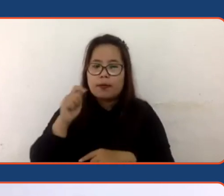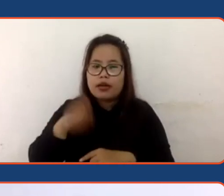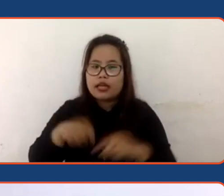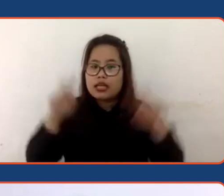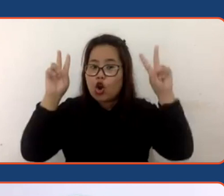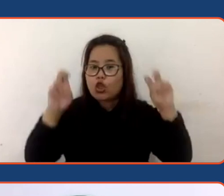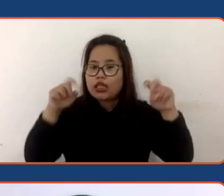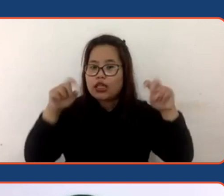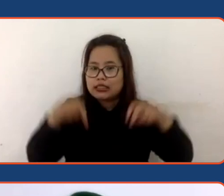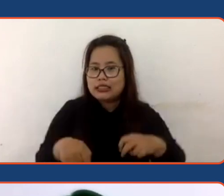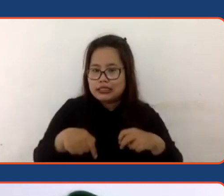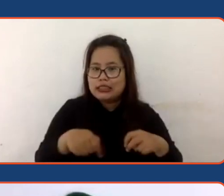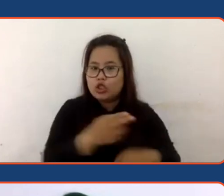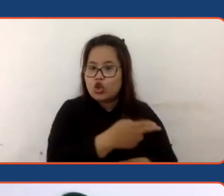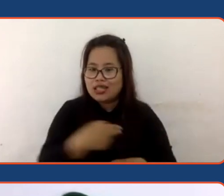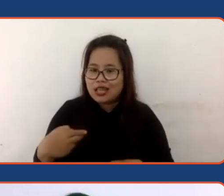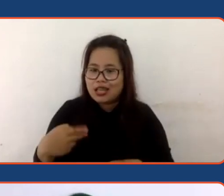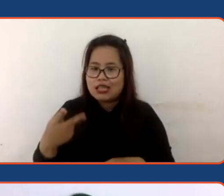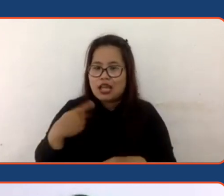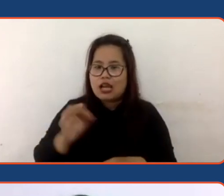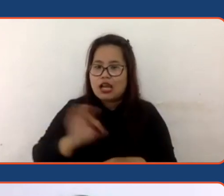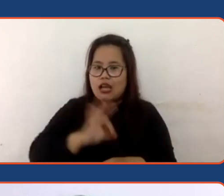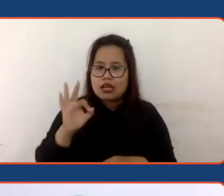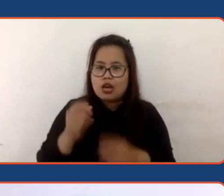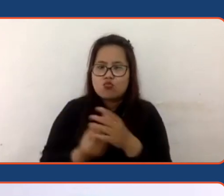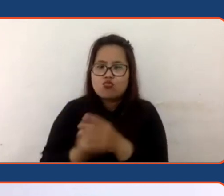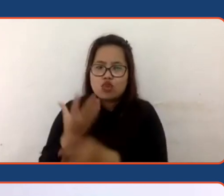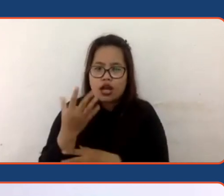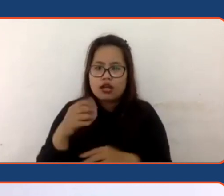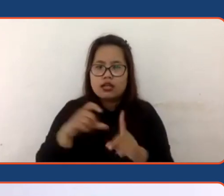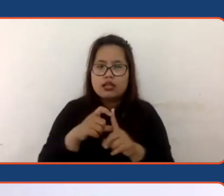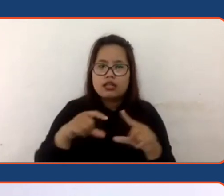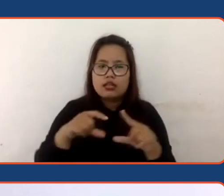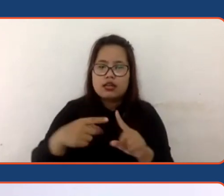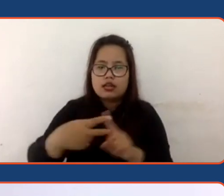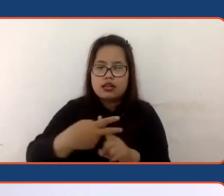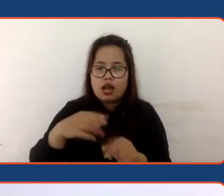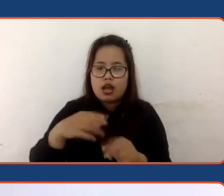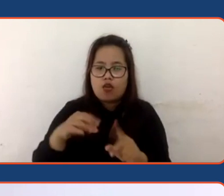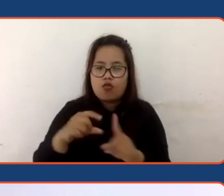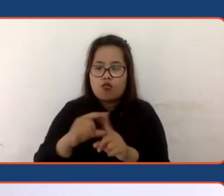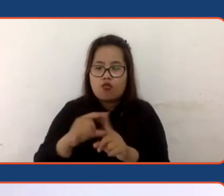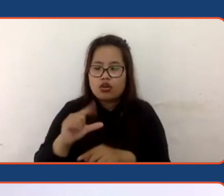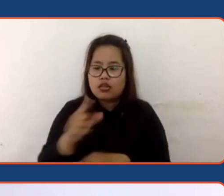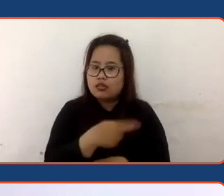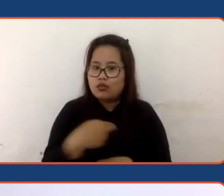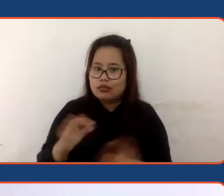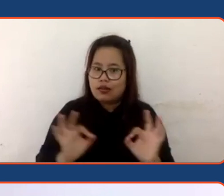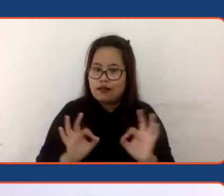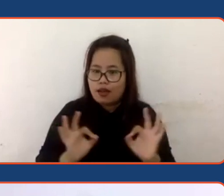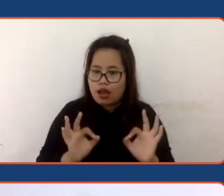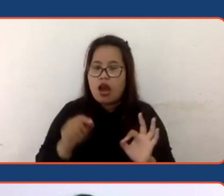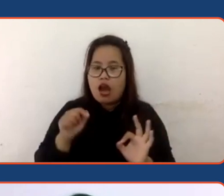kita kita tidak ada bunga daffodil di Indonesia jadi ketika ketika